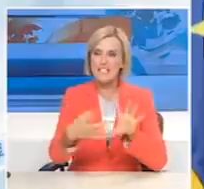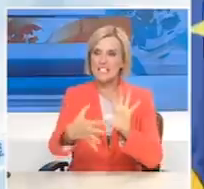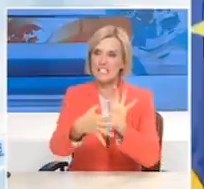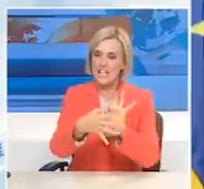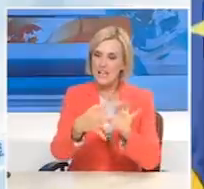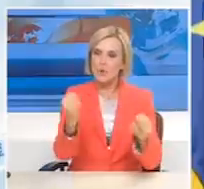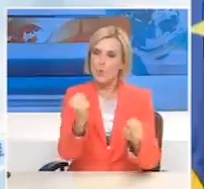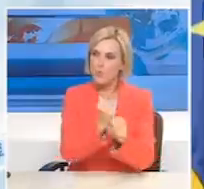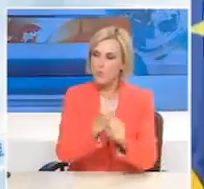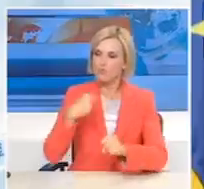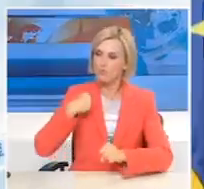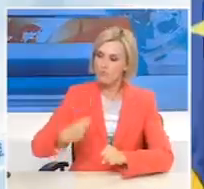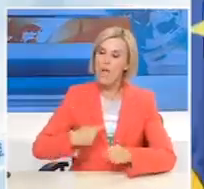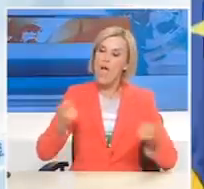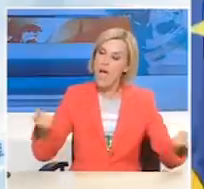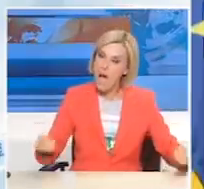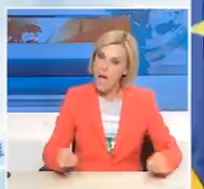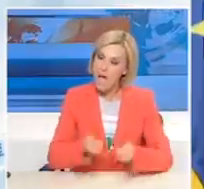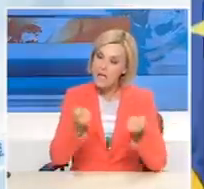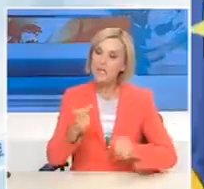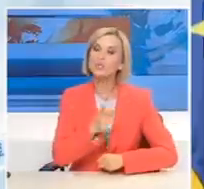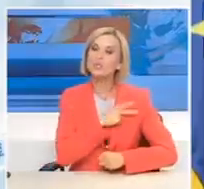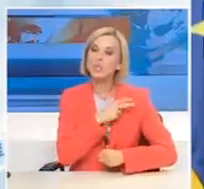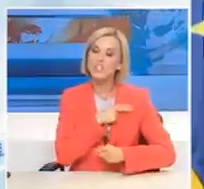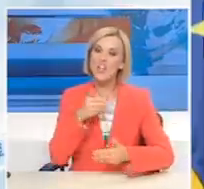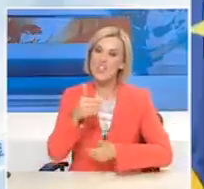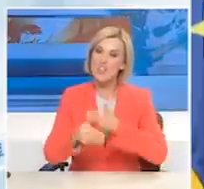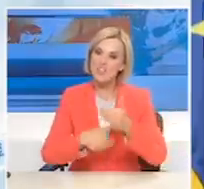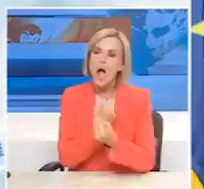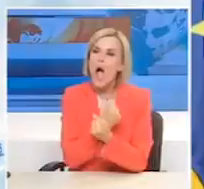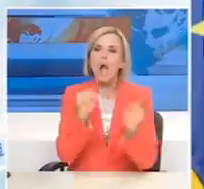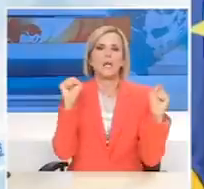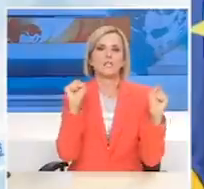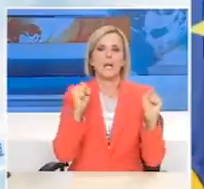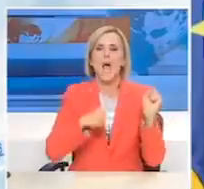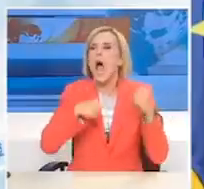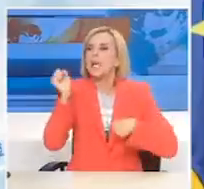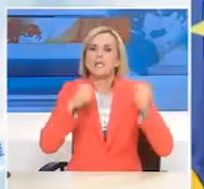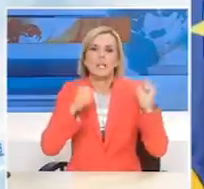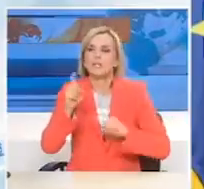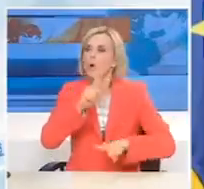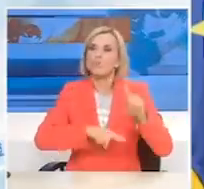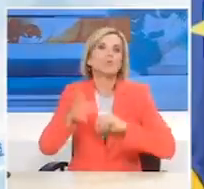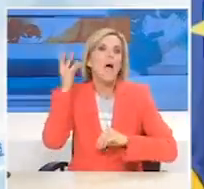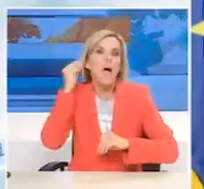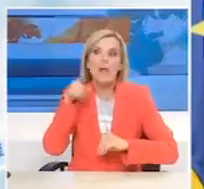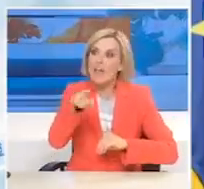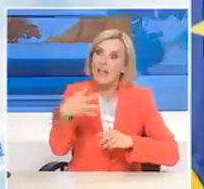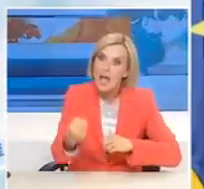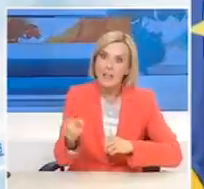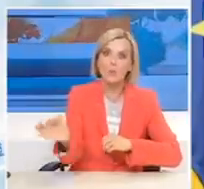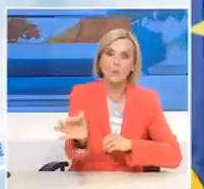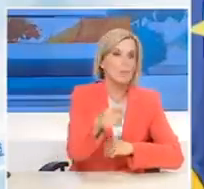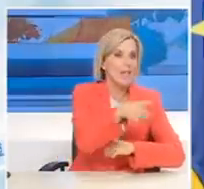εμπλεκομένων, νομίζω έπραξε αυτό που έκανε και είμαι σίγουρος ότι ανεξάρτητα από πού έμαθε οποιοδήποτε τα διάφορα κρούσματα στην περιοχή